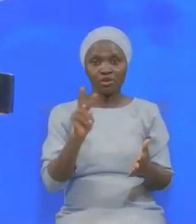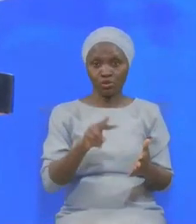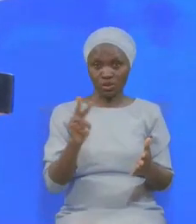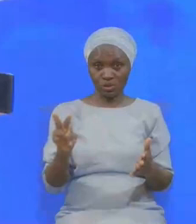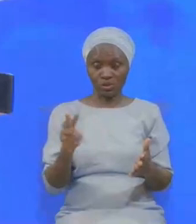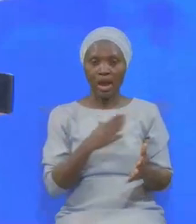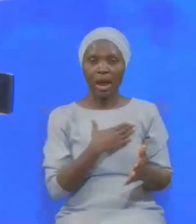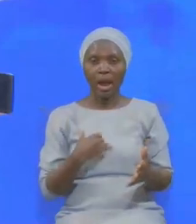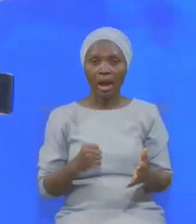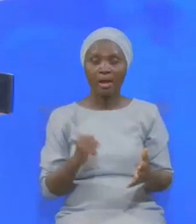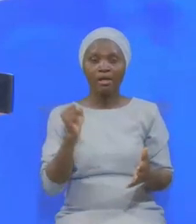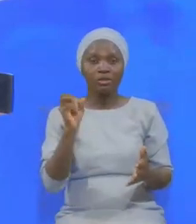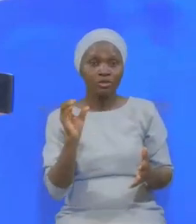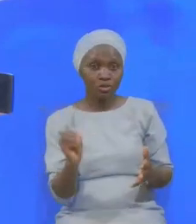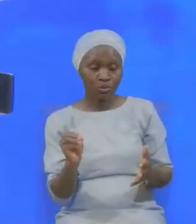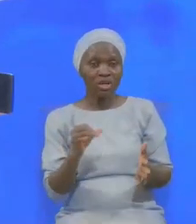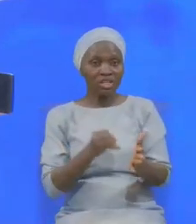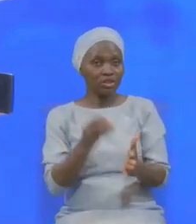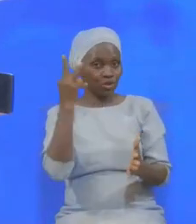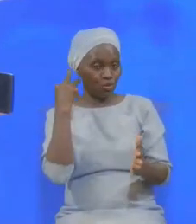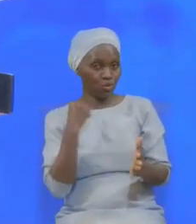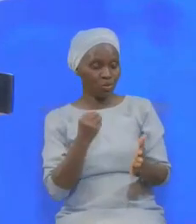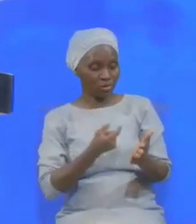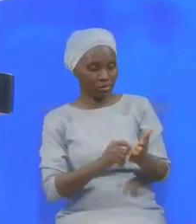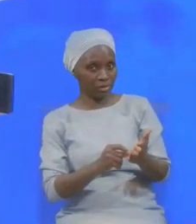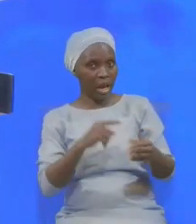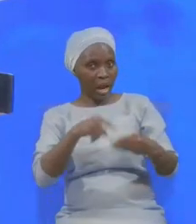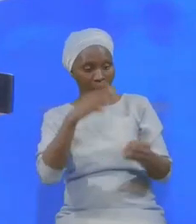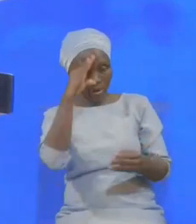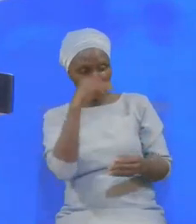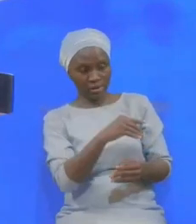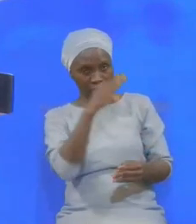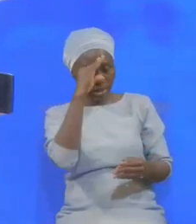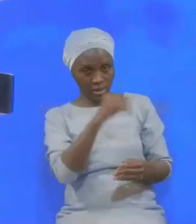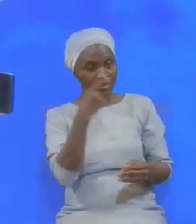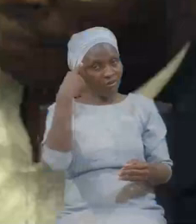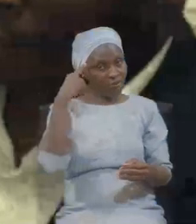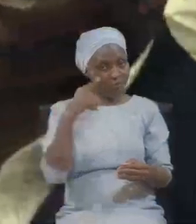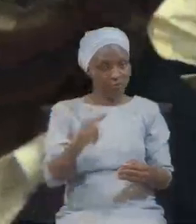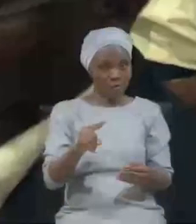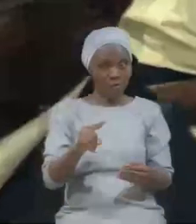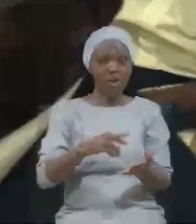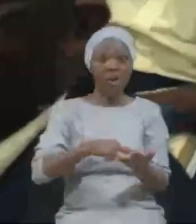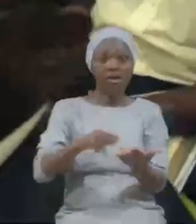22. C'est pourquoi cela lui fut imputé à justice. 23.